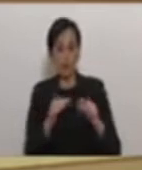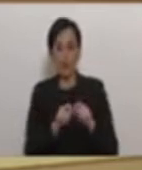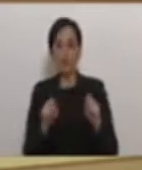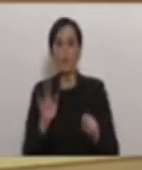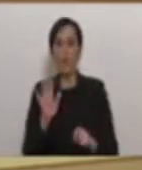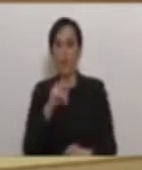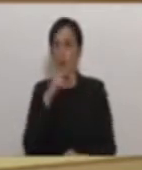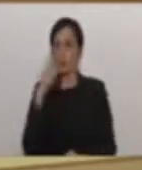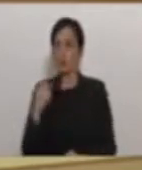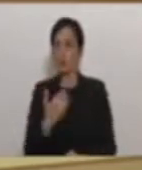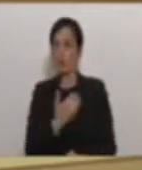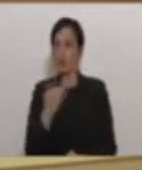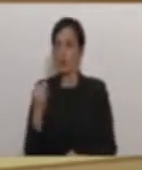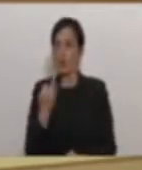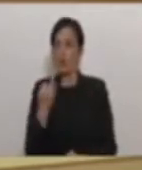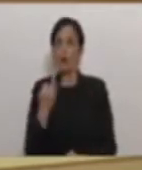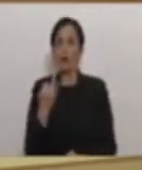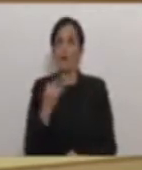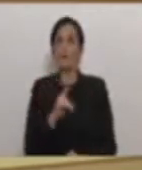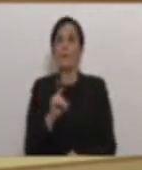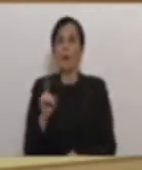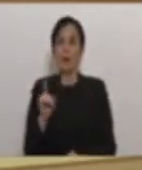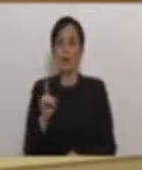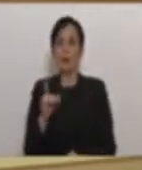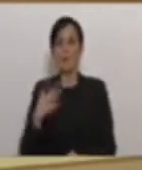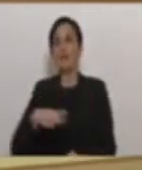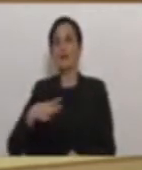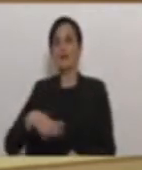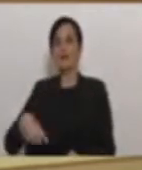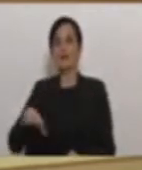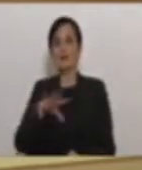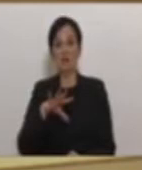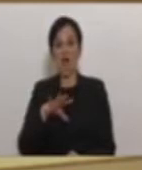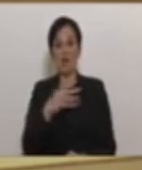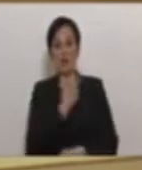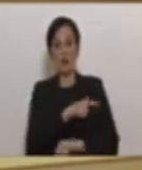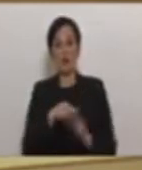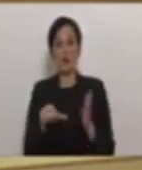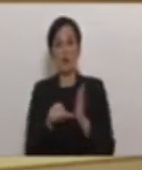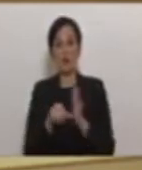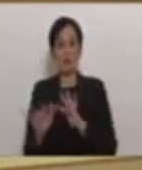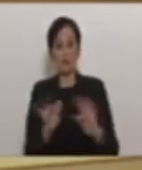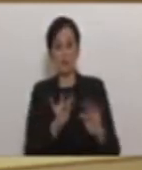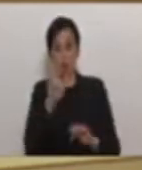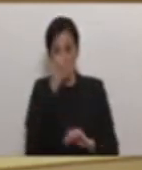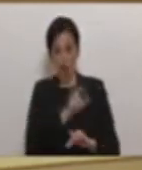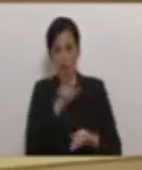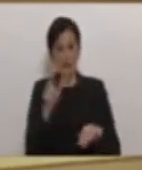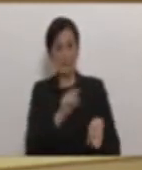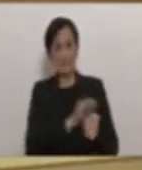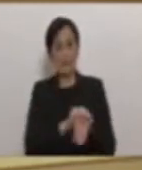რუსეთის ინტერესებშია. Მაგრამ საქართველო ჰუმანიტარული პროცესების და ადამიანური ფაქტორების